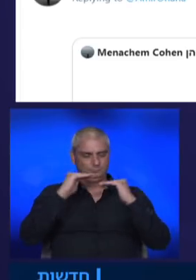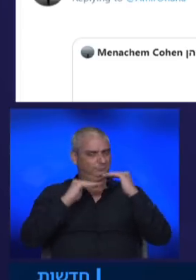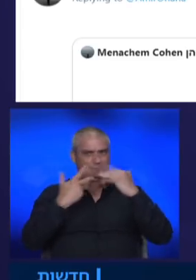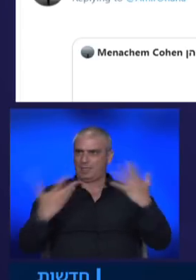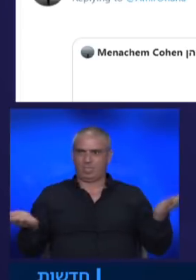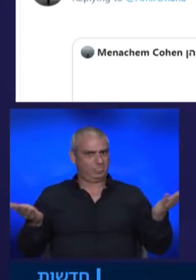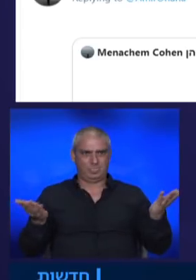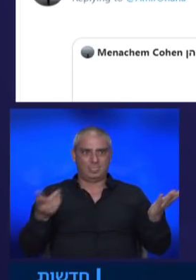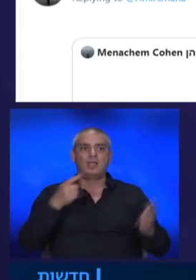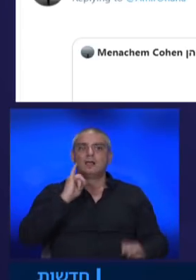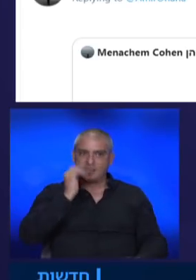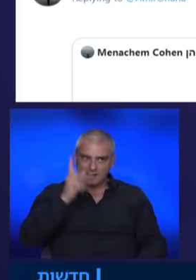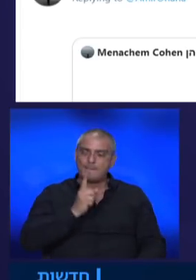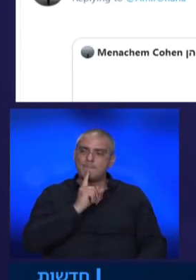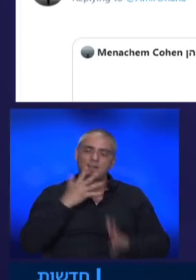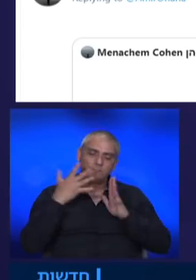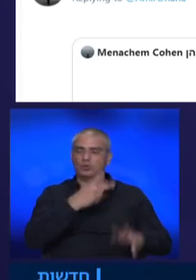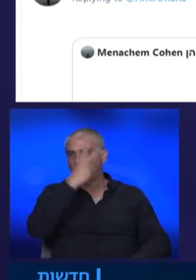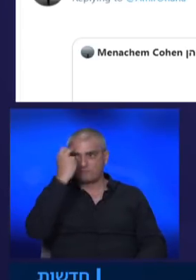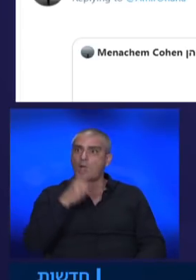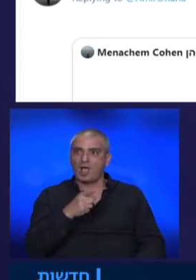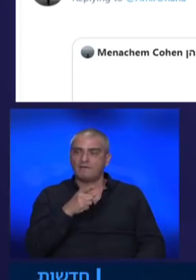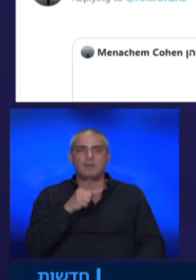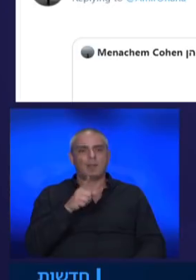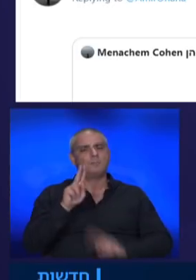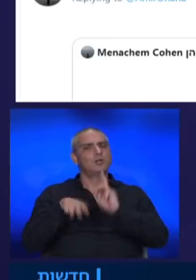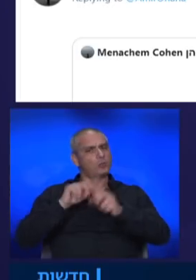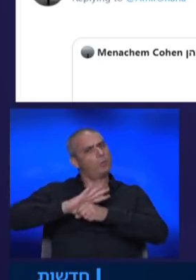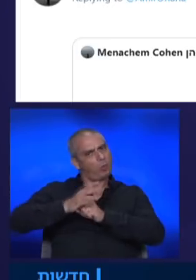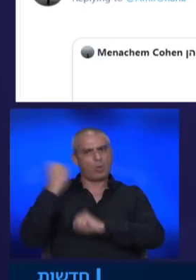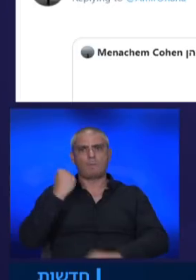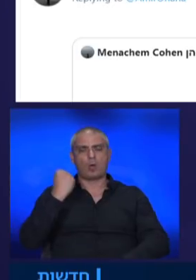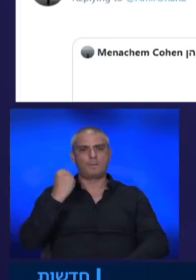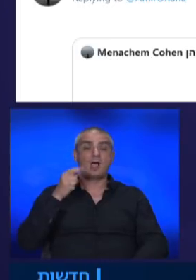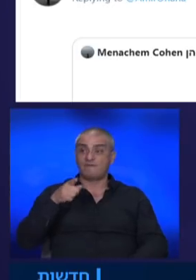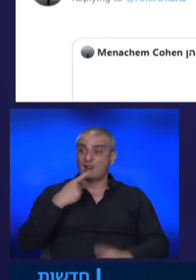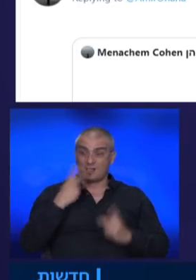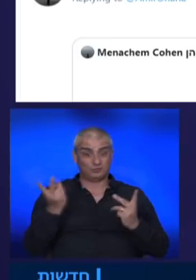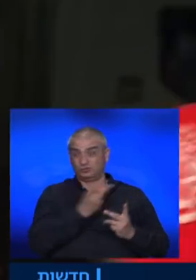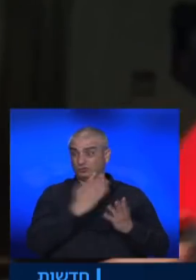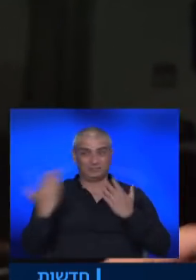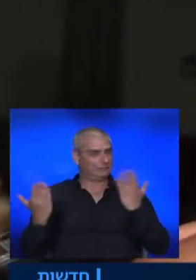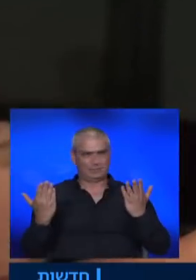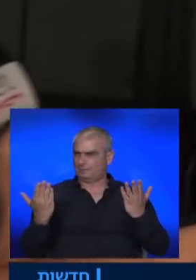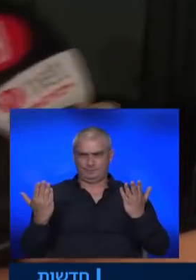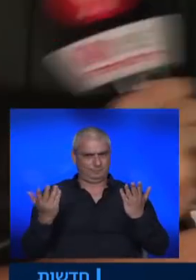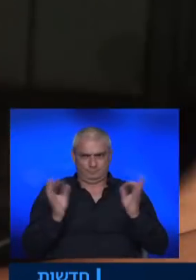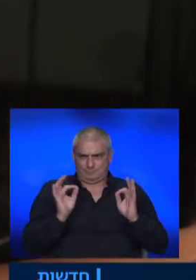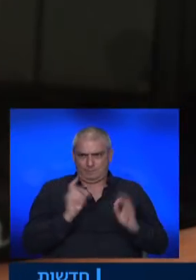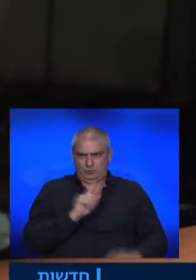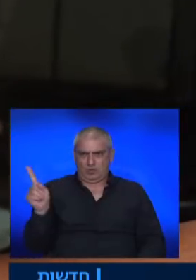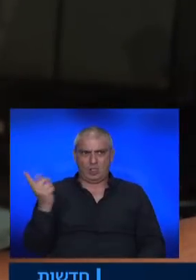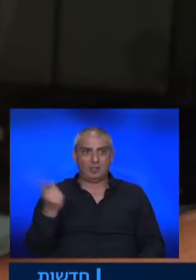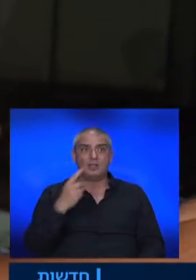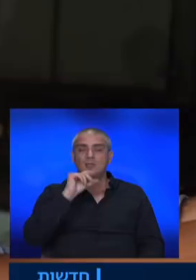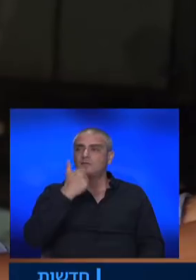גם המעטים שתקפו ערבים יטופלו בחומרה. מפה ועד שני צדדים, ארוכה מאוד הדרך. קודם כל אני מציע